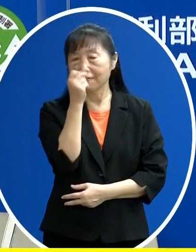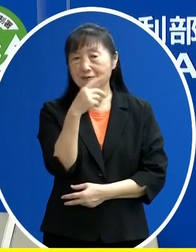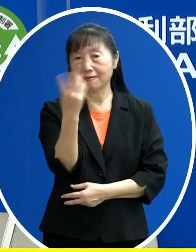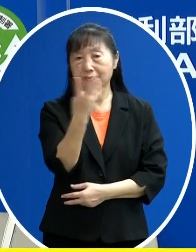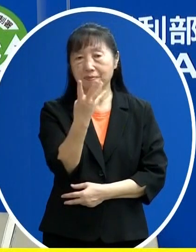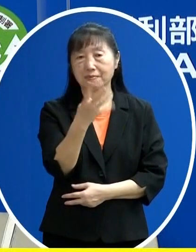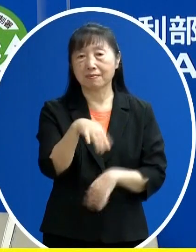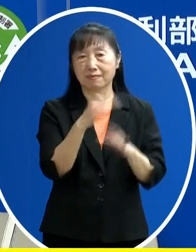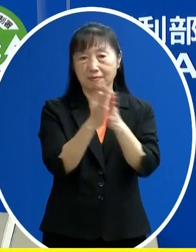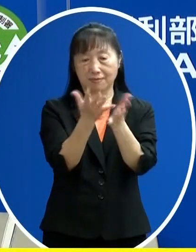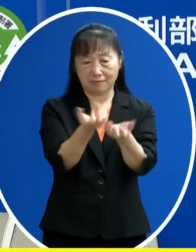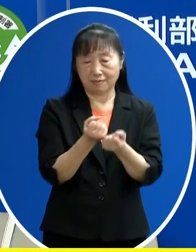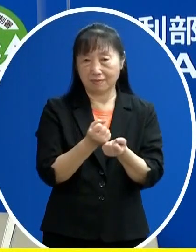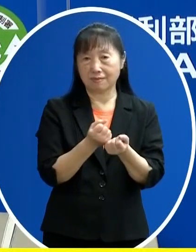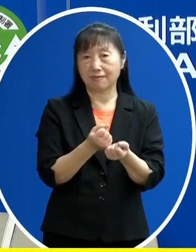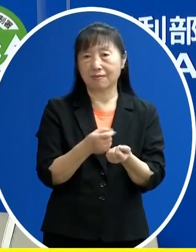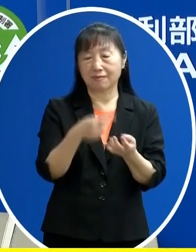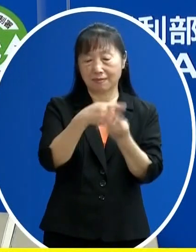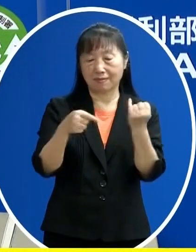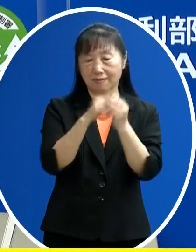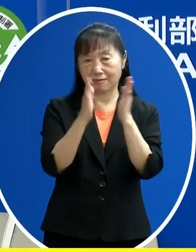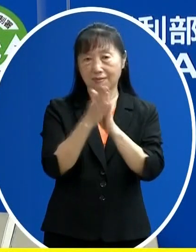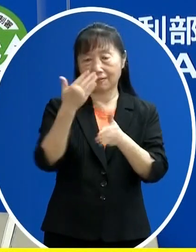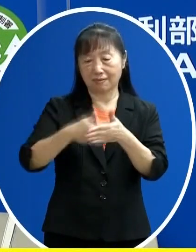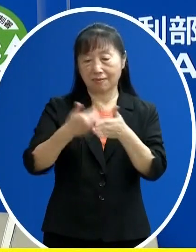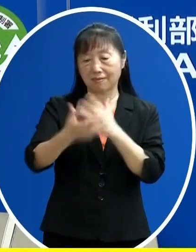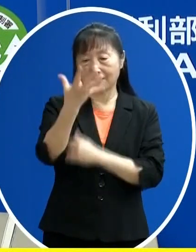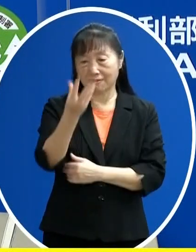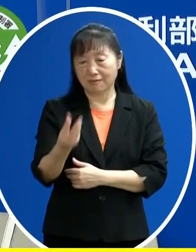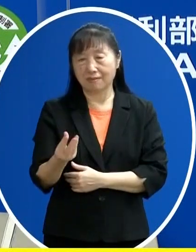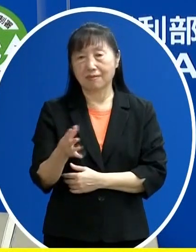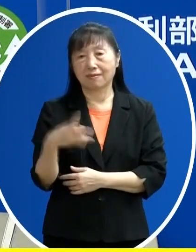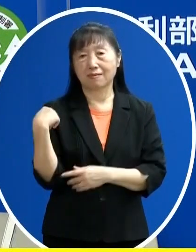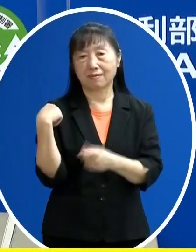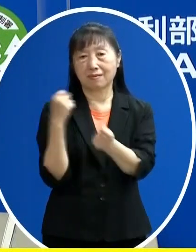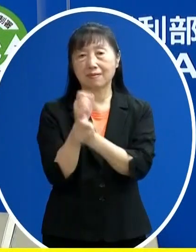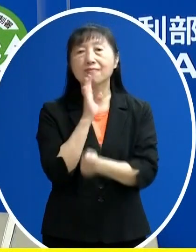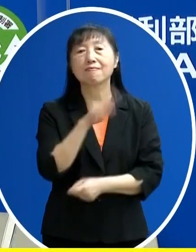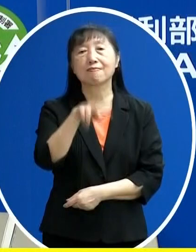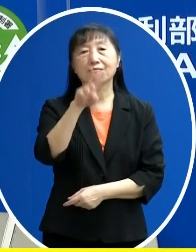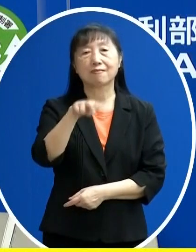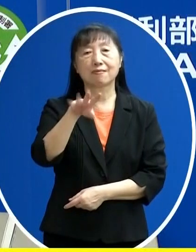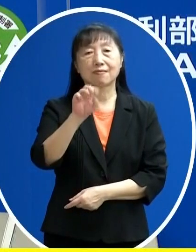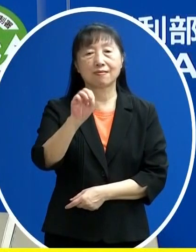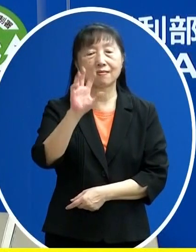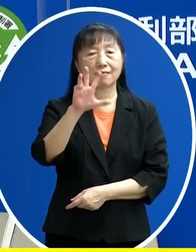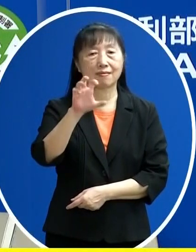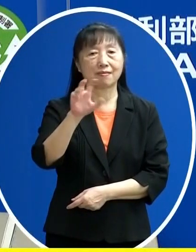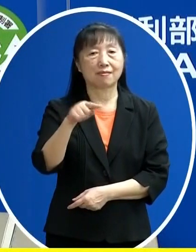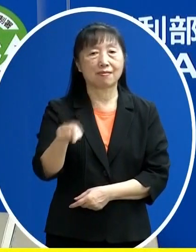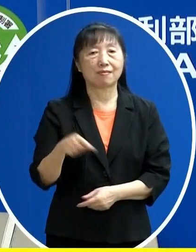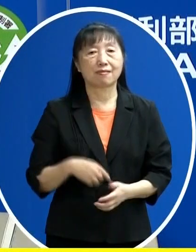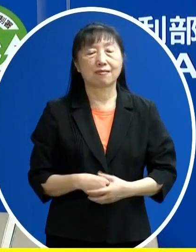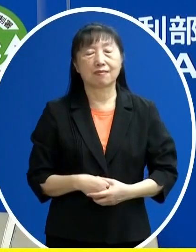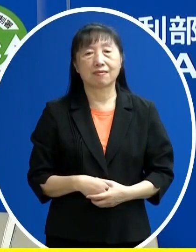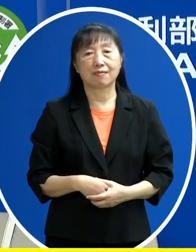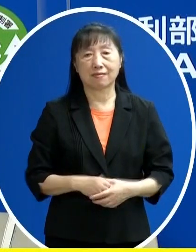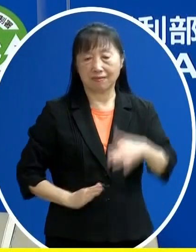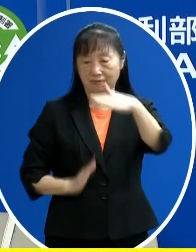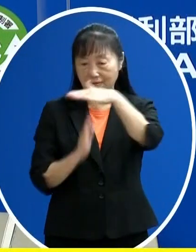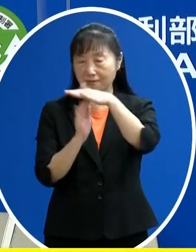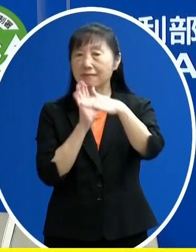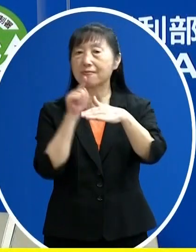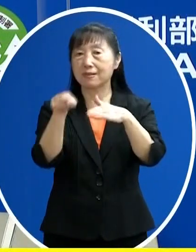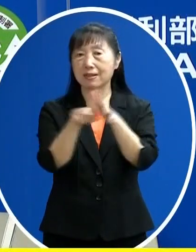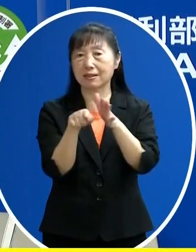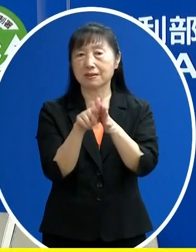明显的这个收治数是一路都在下降哈。最新的数字是2088，那它在最高峰的时候事实上都是